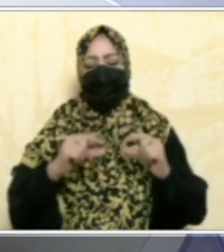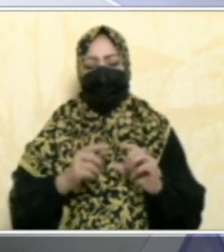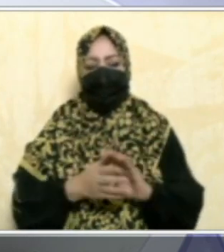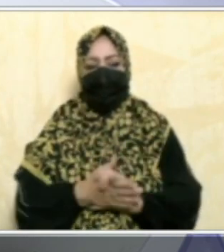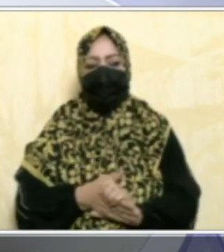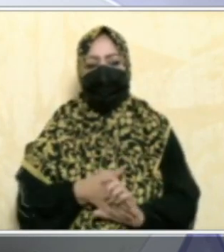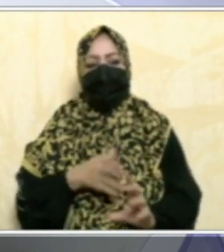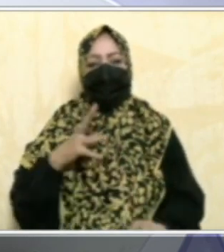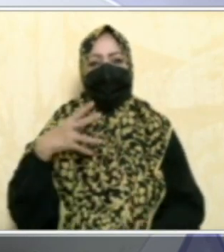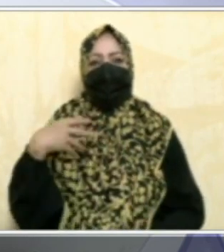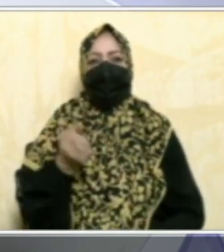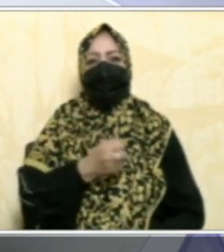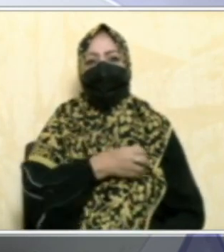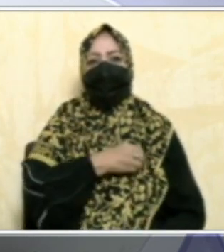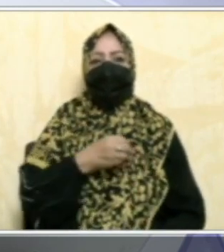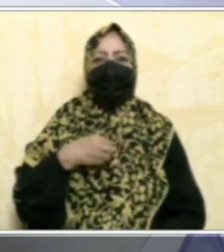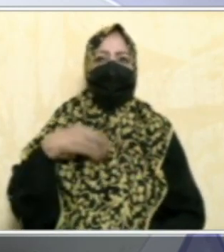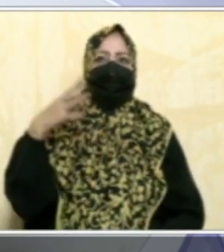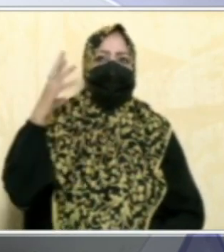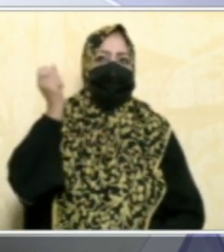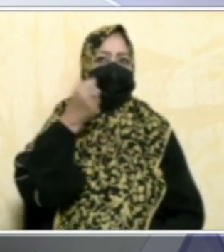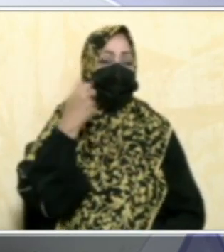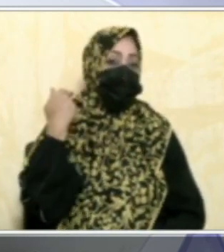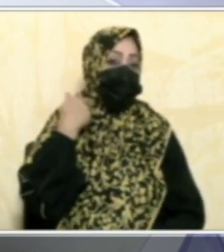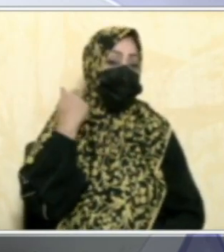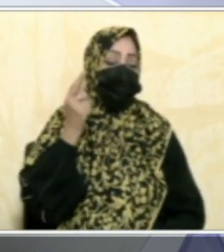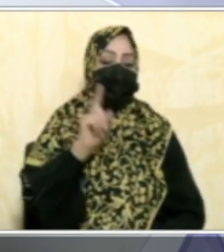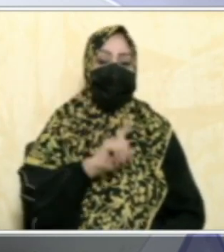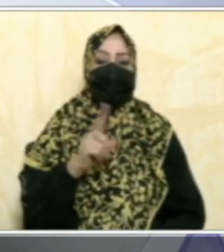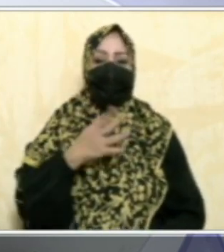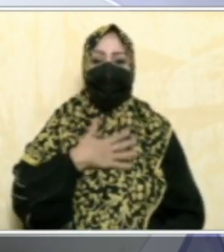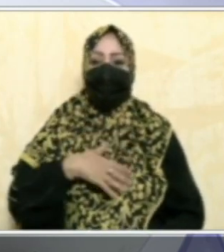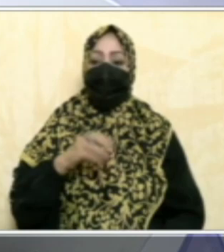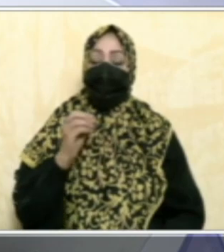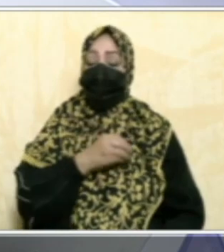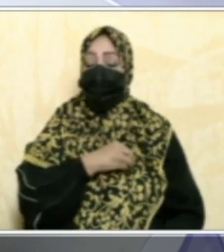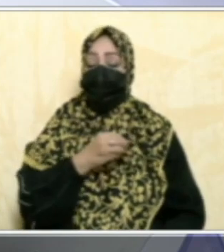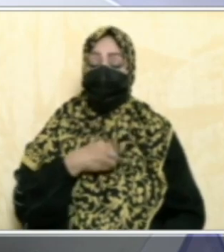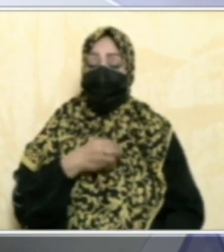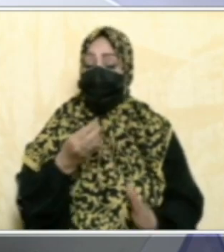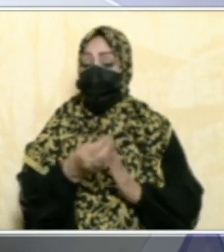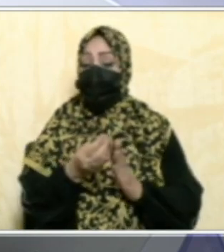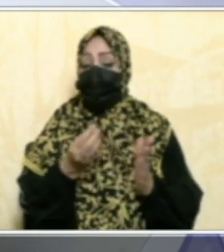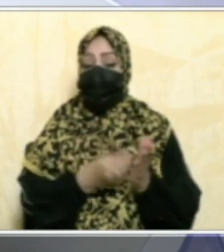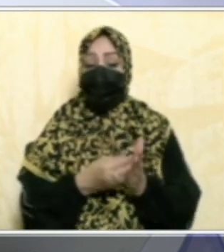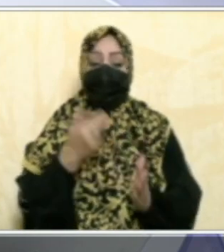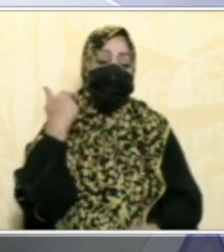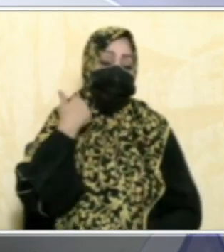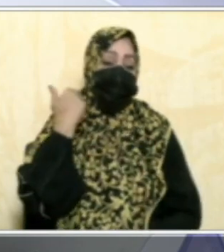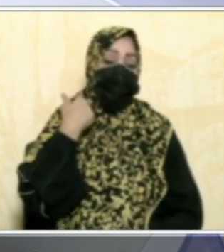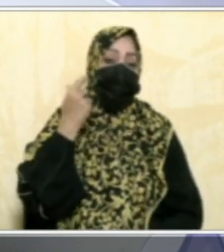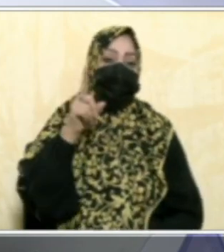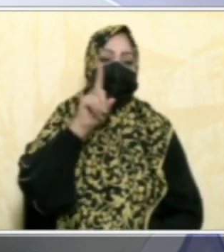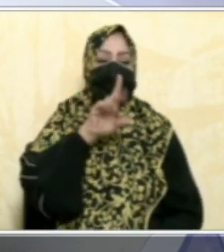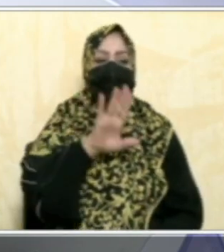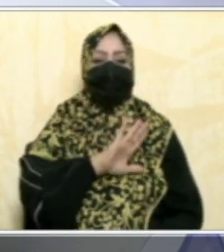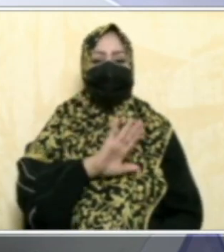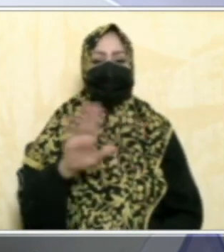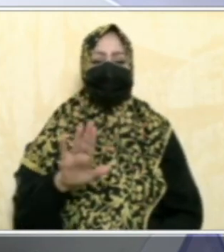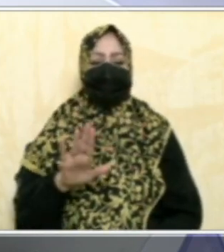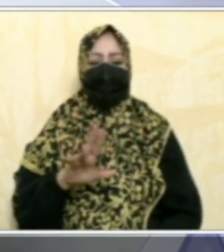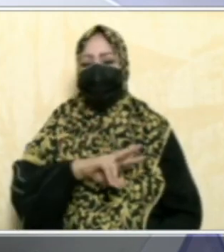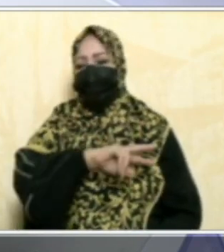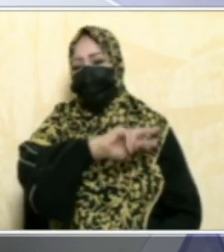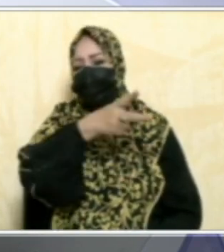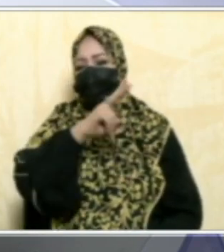حرم عليها، فالذي حرمه الله سبحانه وتعالى ليس لا يمكن أن يكون علاجا، ليس فيه خير